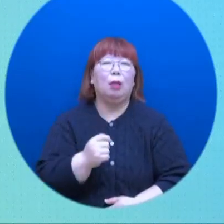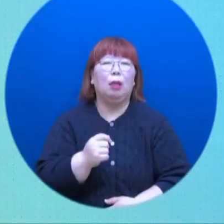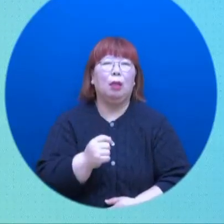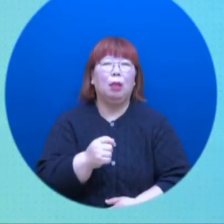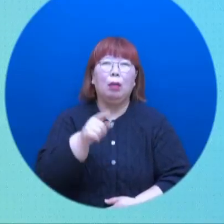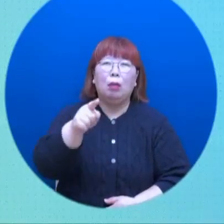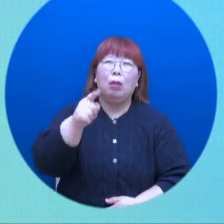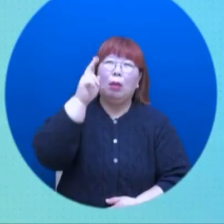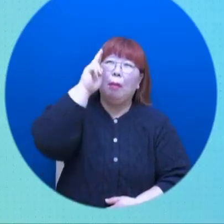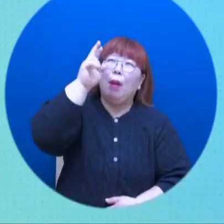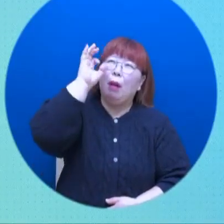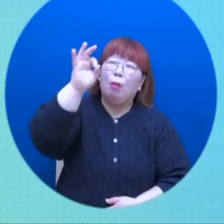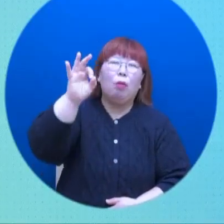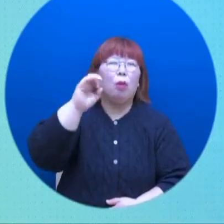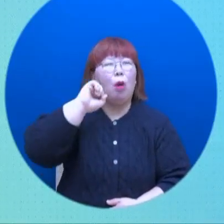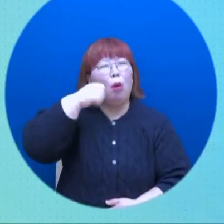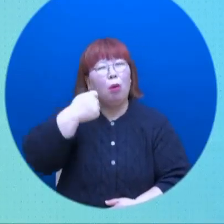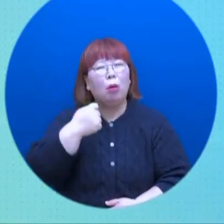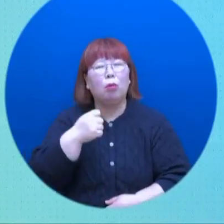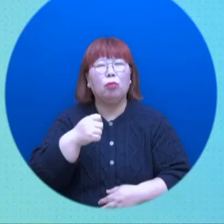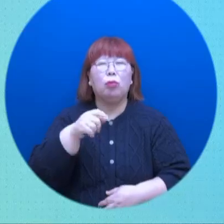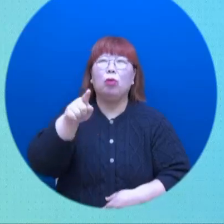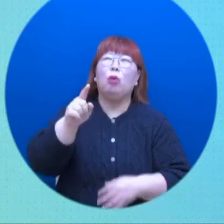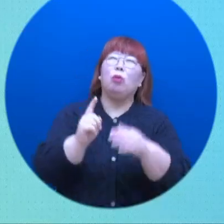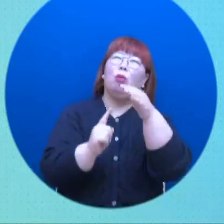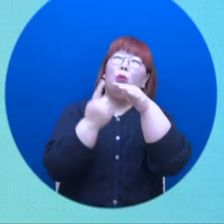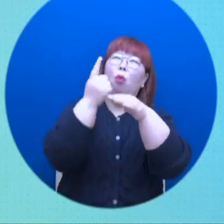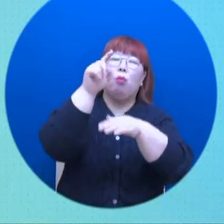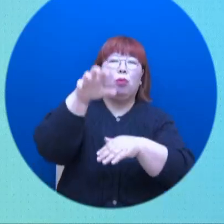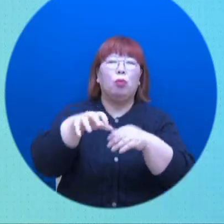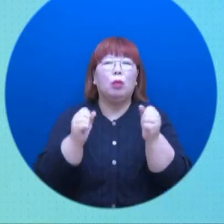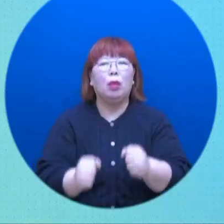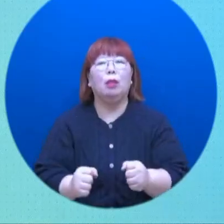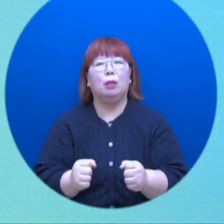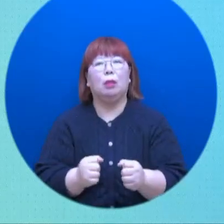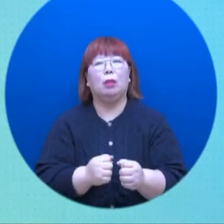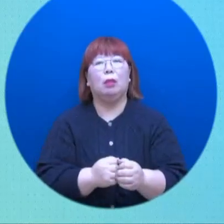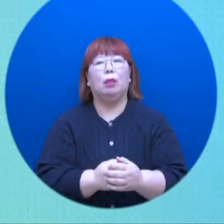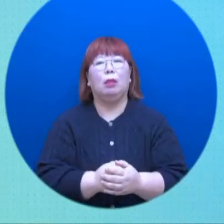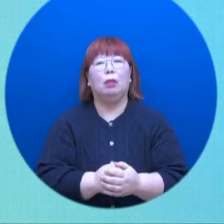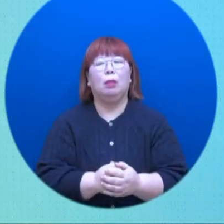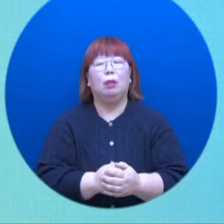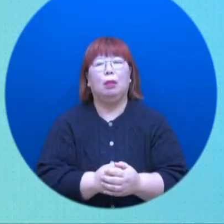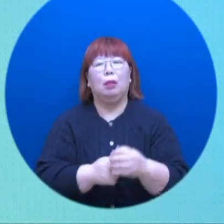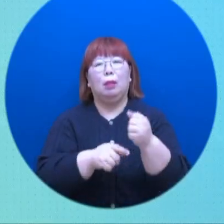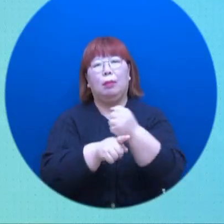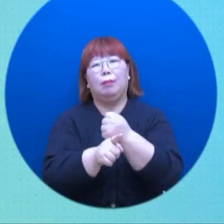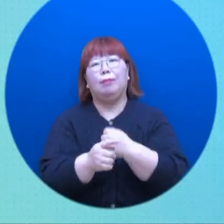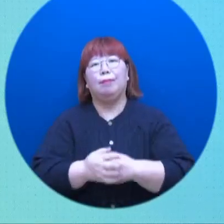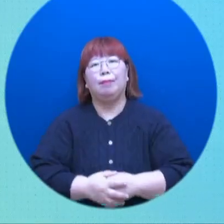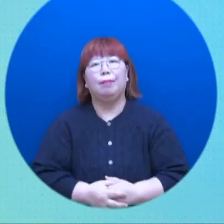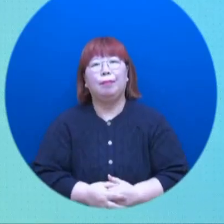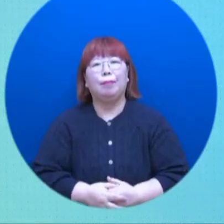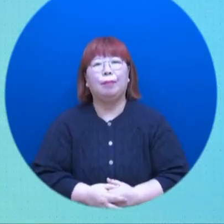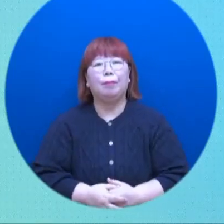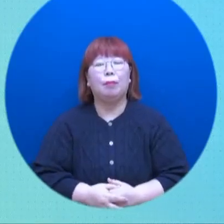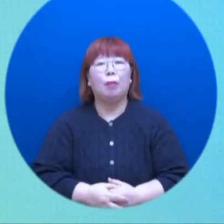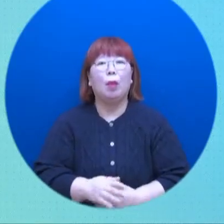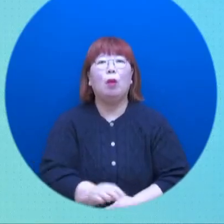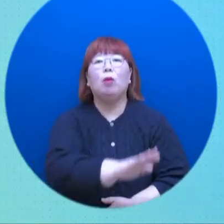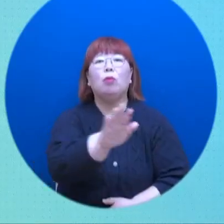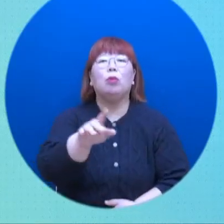수도 없는 저 높은 곳에 계시다라는 것 의미하는 거예요. 그렇다면